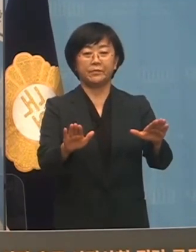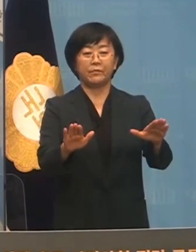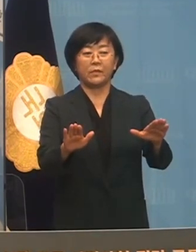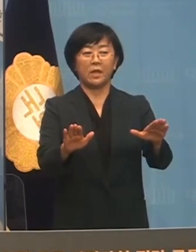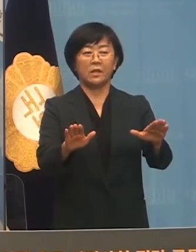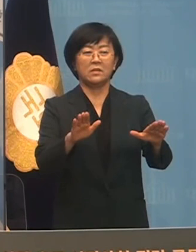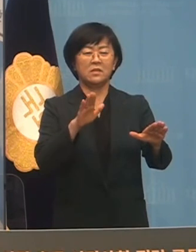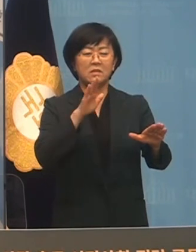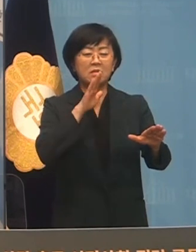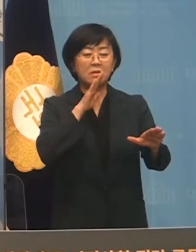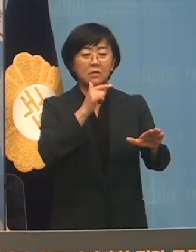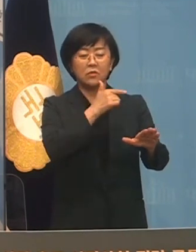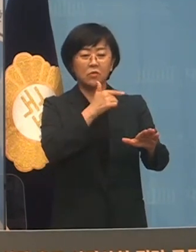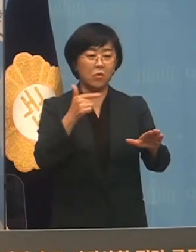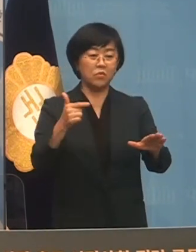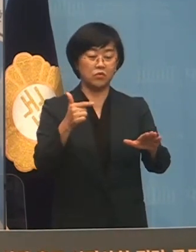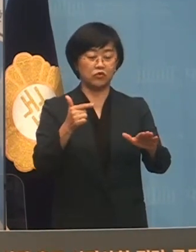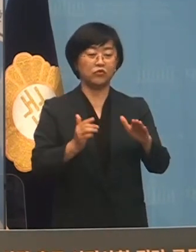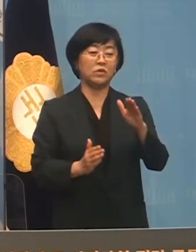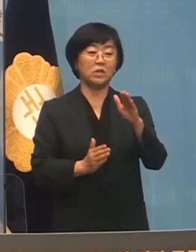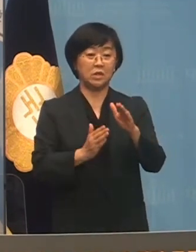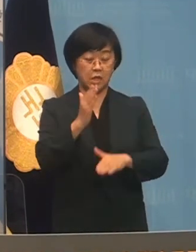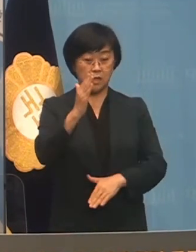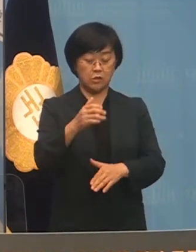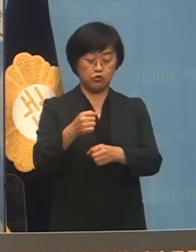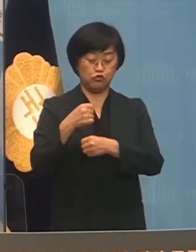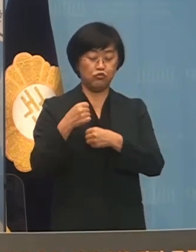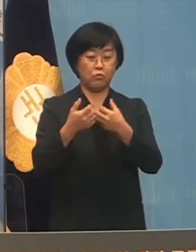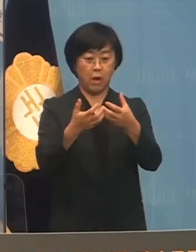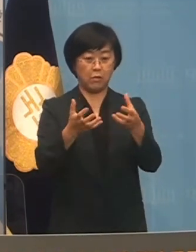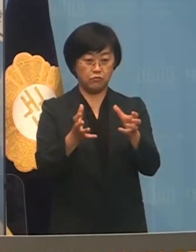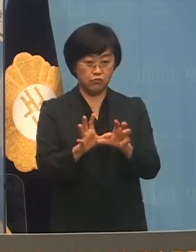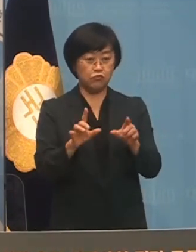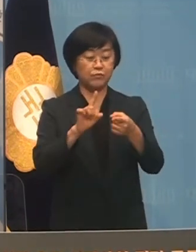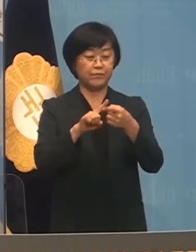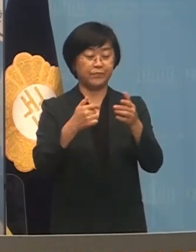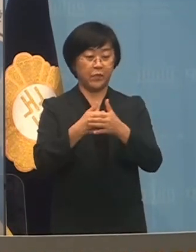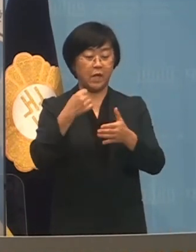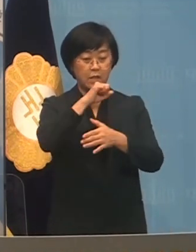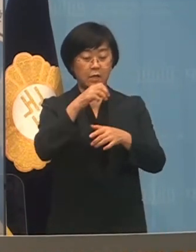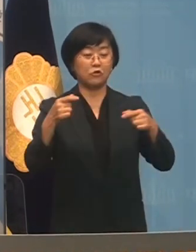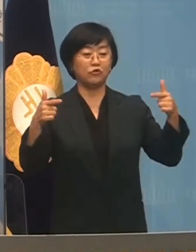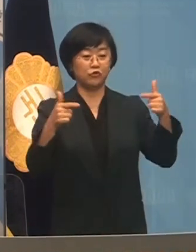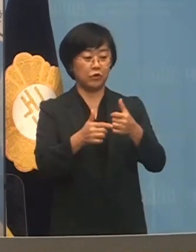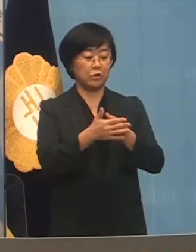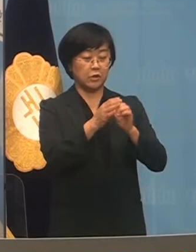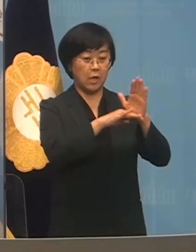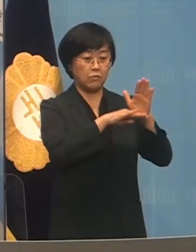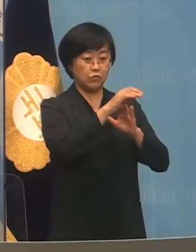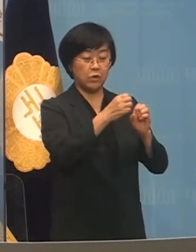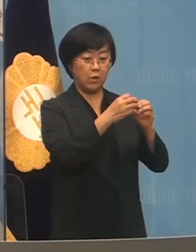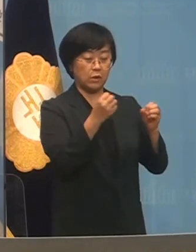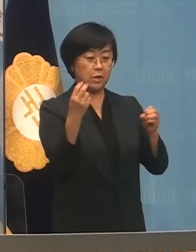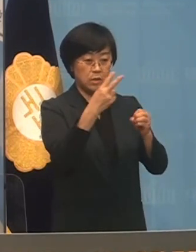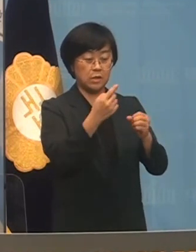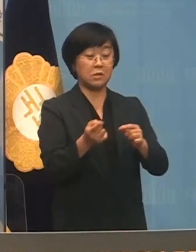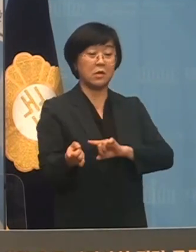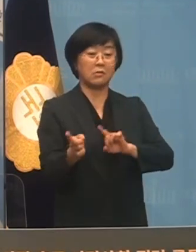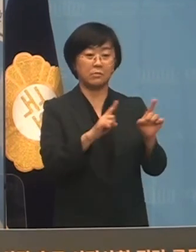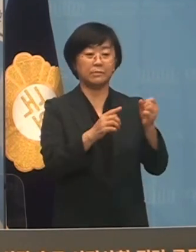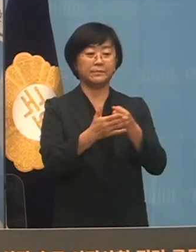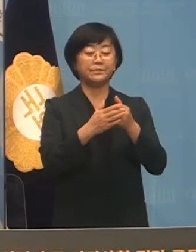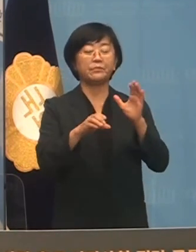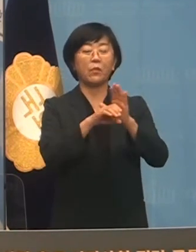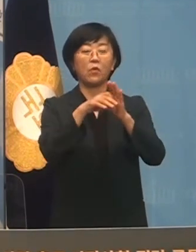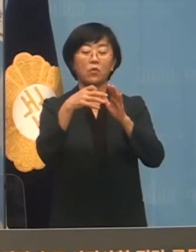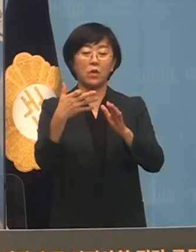넘치는 국방의 탓을 줄여 중단된 남북 대화를 살리고 부족한 코로나 비무위기에 적극 대응하는